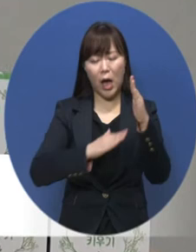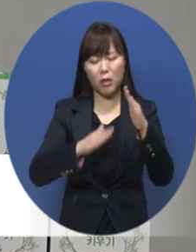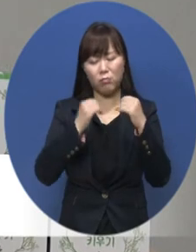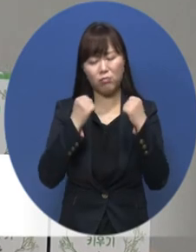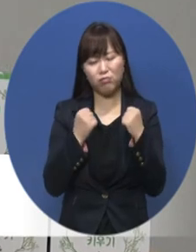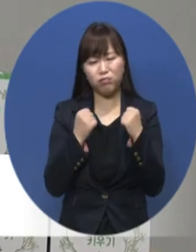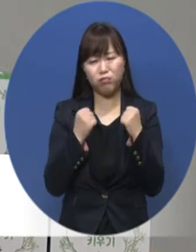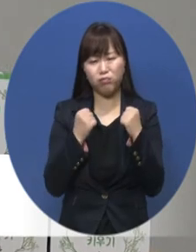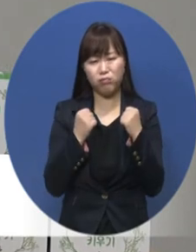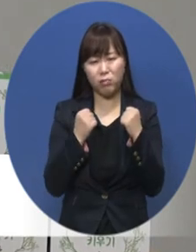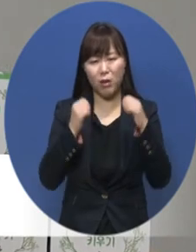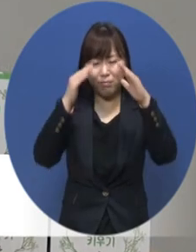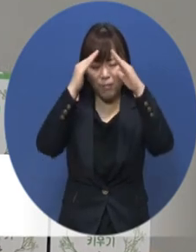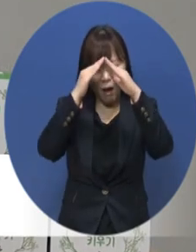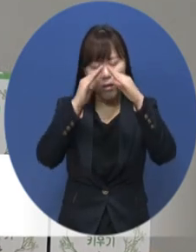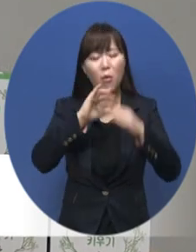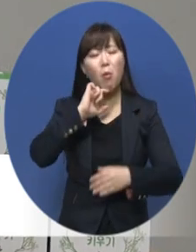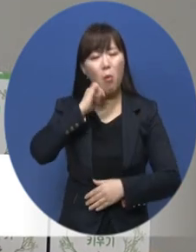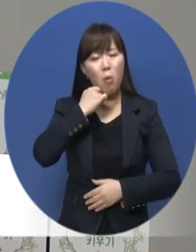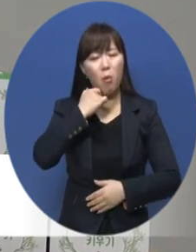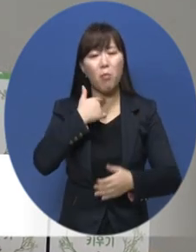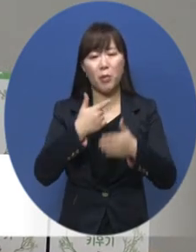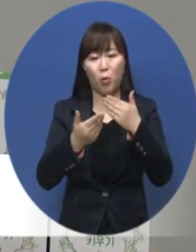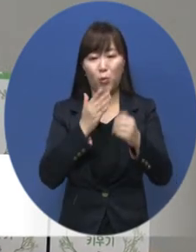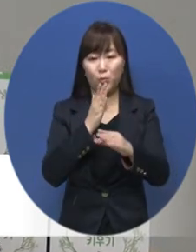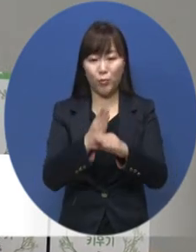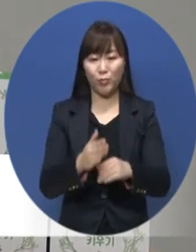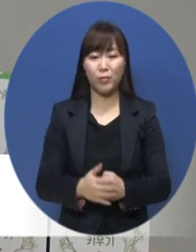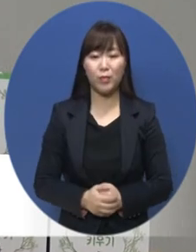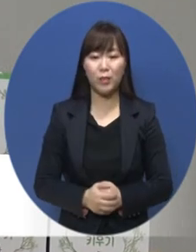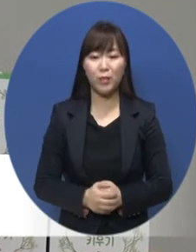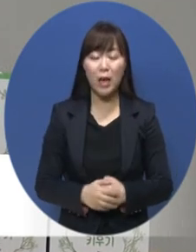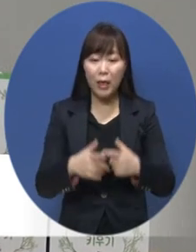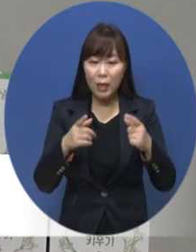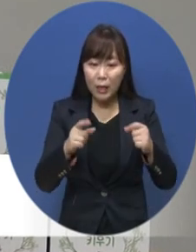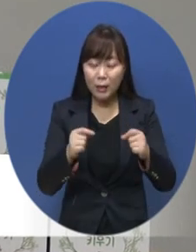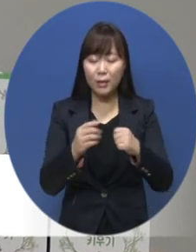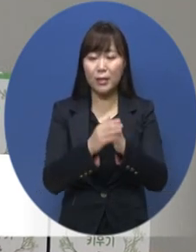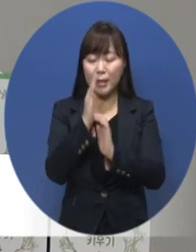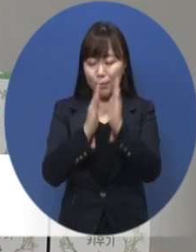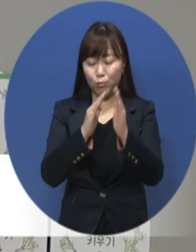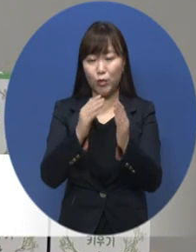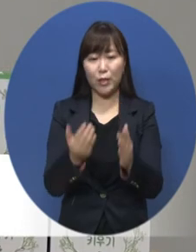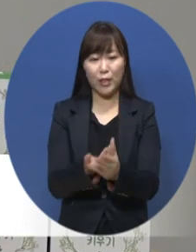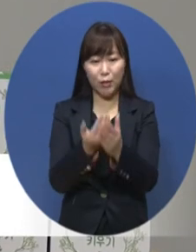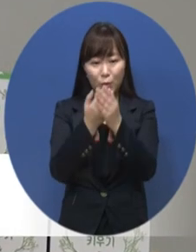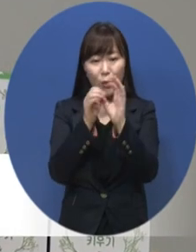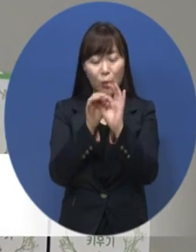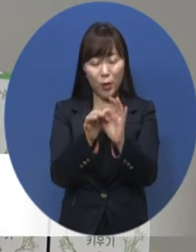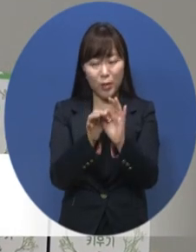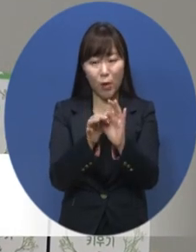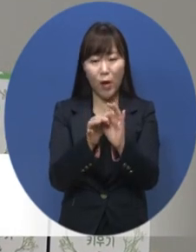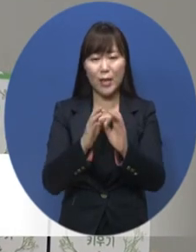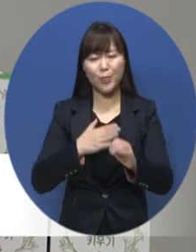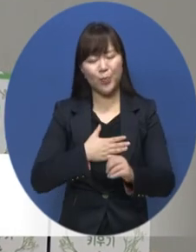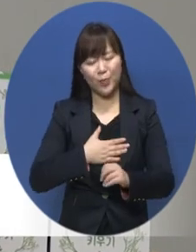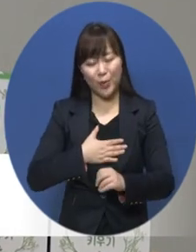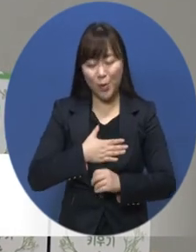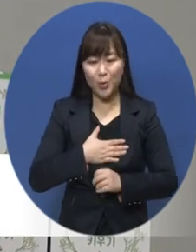많이 머무르면서 어려움을 겪고 있는데 이런 식물 키우기를 통해서